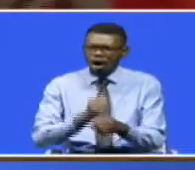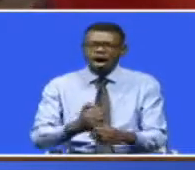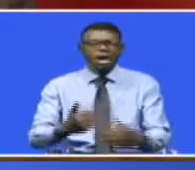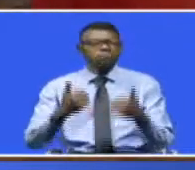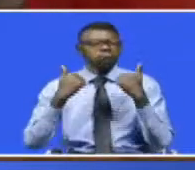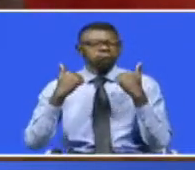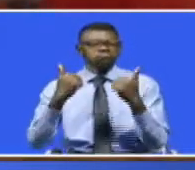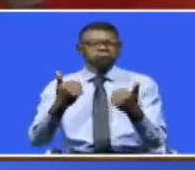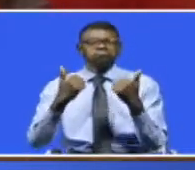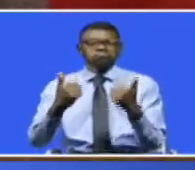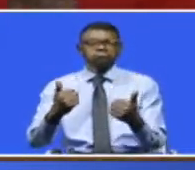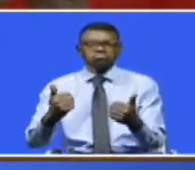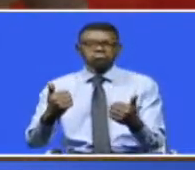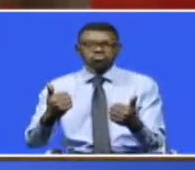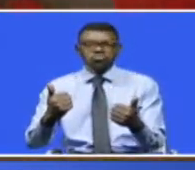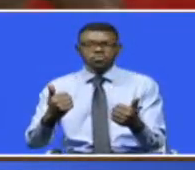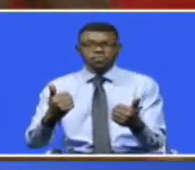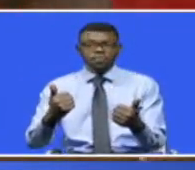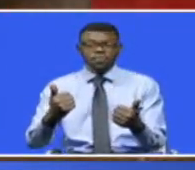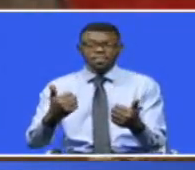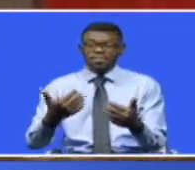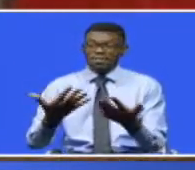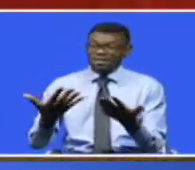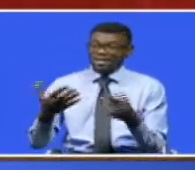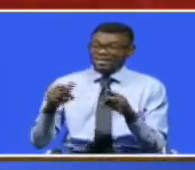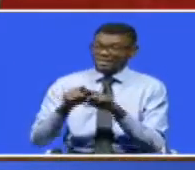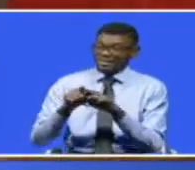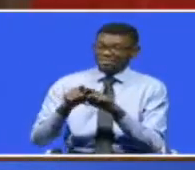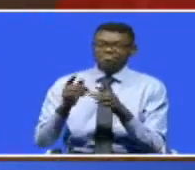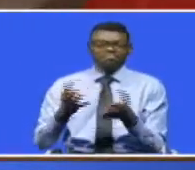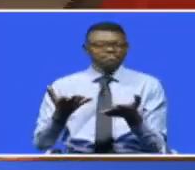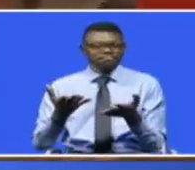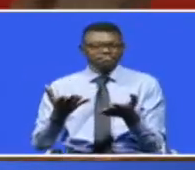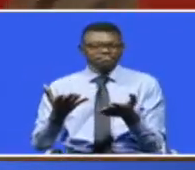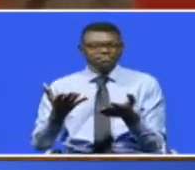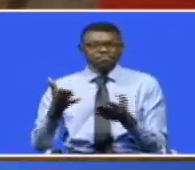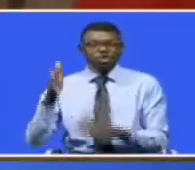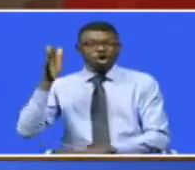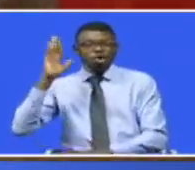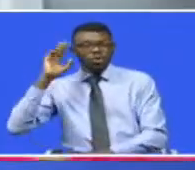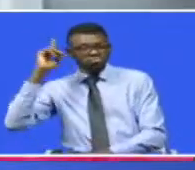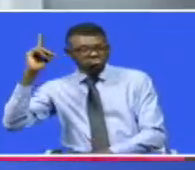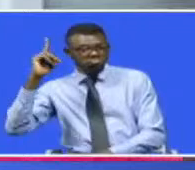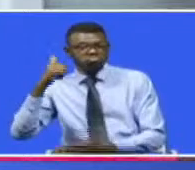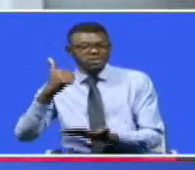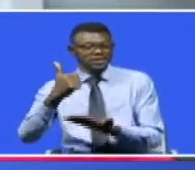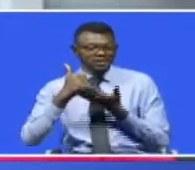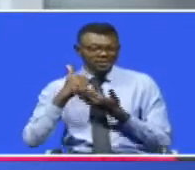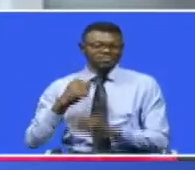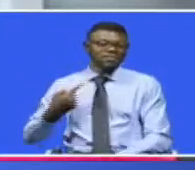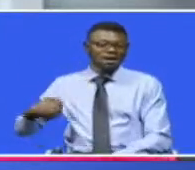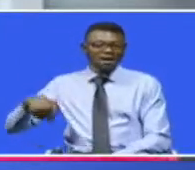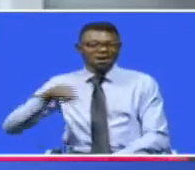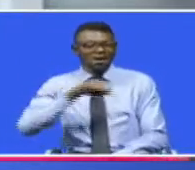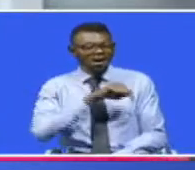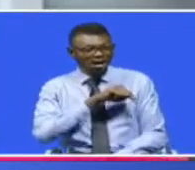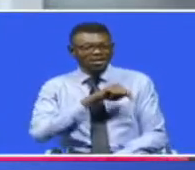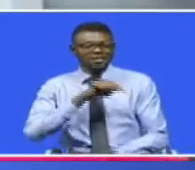ambao inatarajiwa na kama kwa uwezo wetu, uwezo wake Mwenyezi Mungu, target ni at least